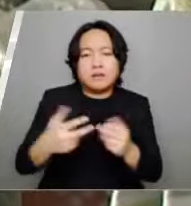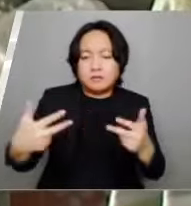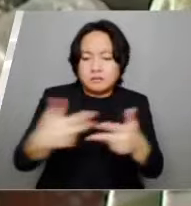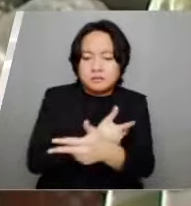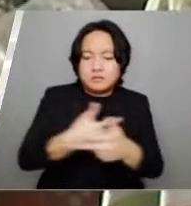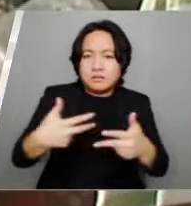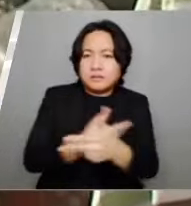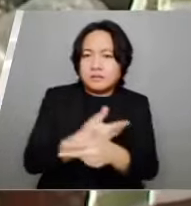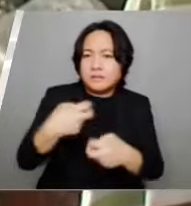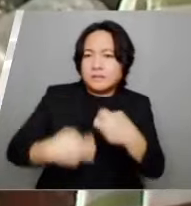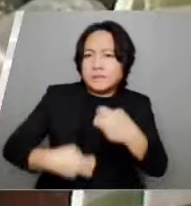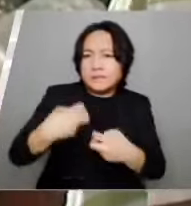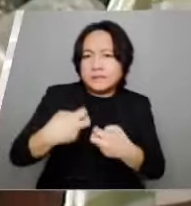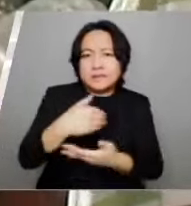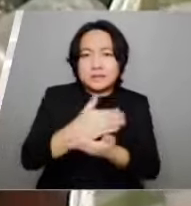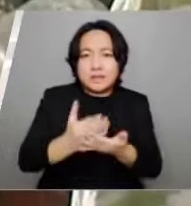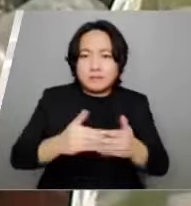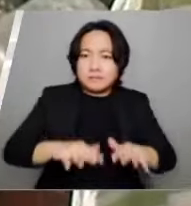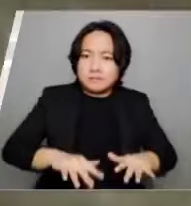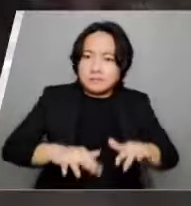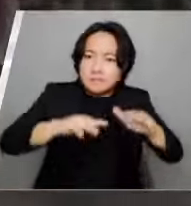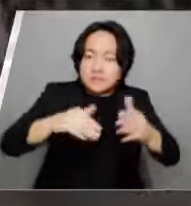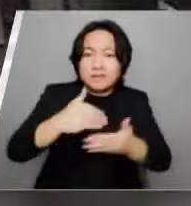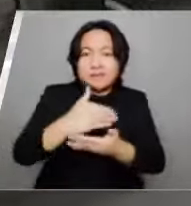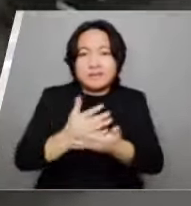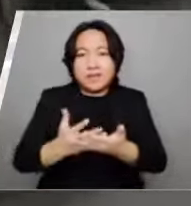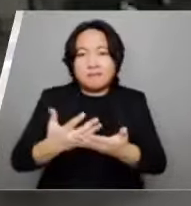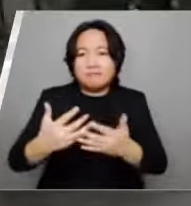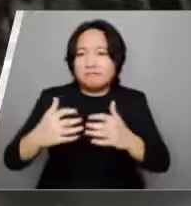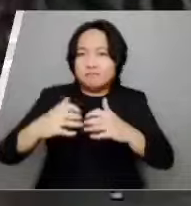daan, may slides, ganon.